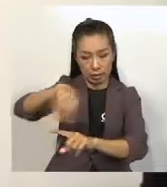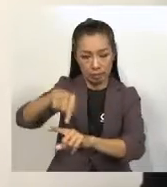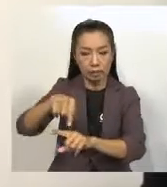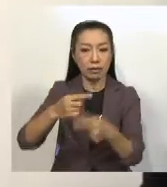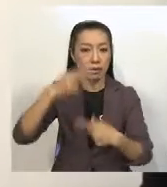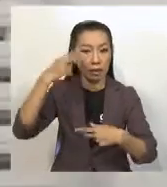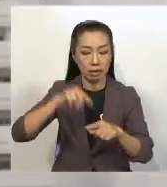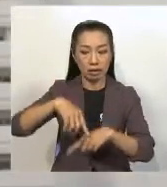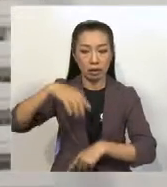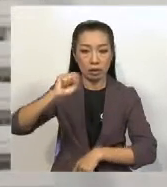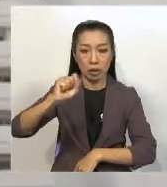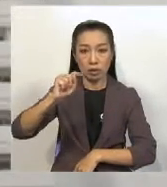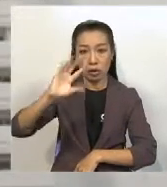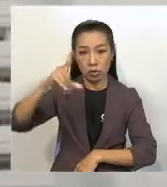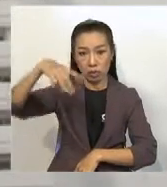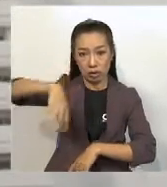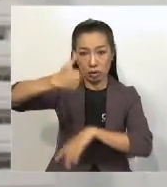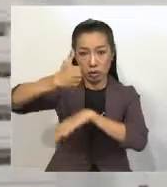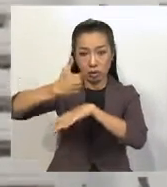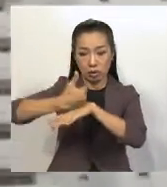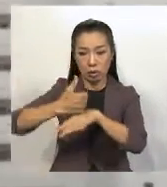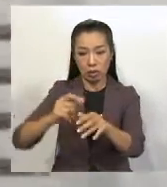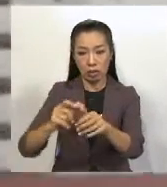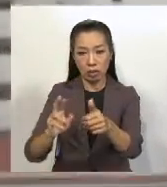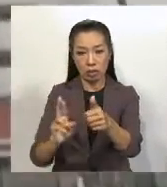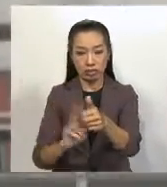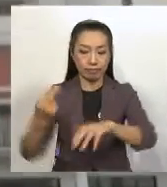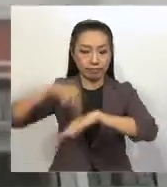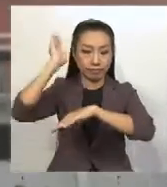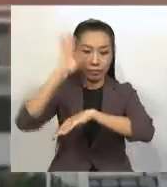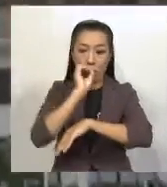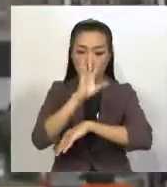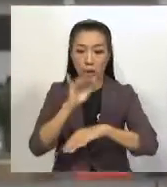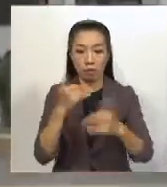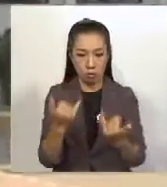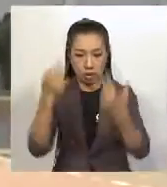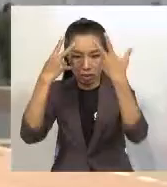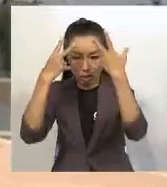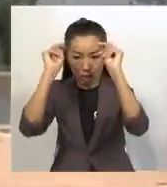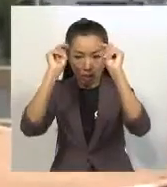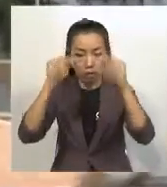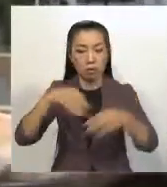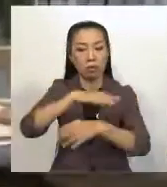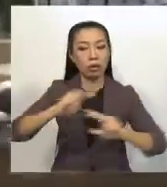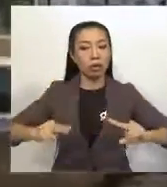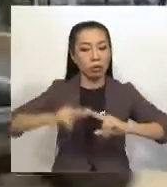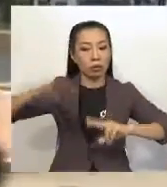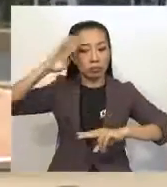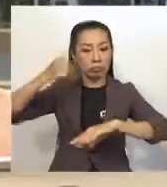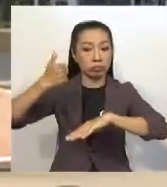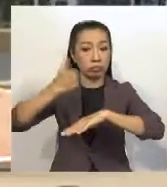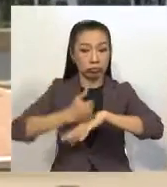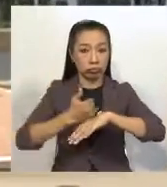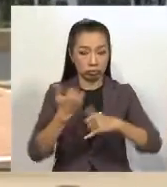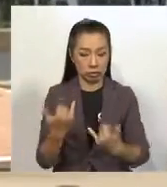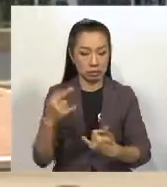องโฆษกสำนักงานตำรวจแห่งชาติบอกว่าวันนี้พลเอกประยุทธ์จันทร์โอชานายกรัฐมนตรีและรัฐมนตรีว่าการกระทรวงกล